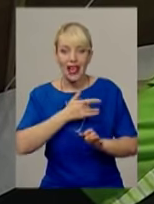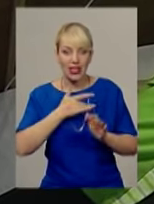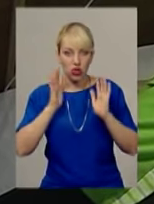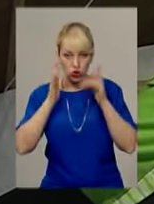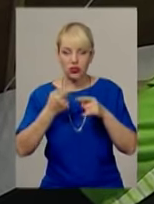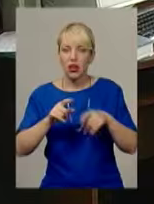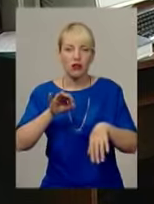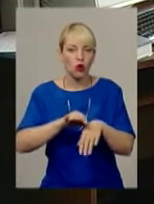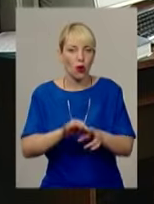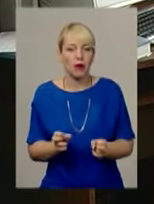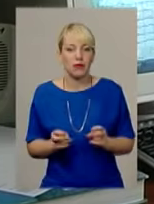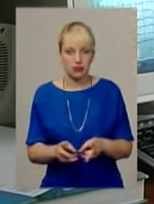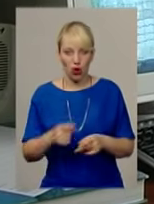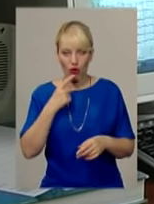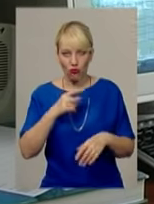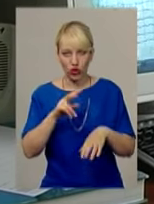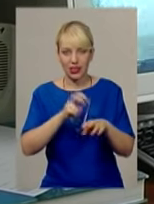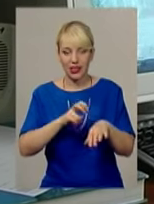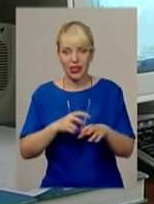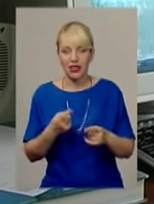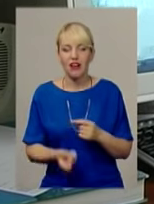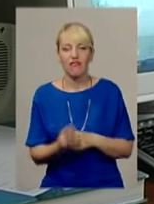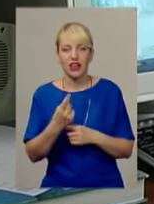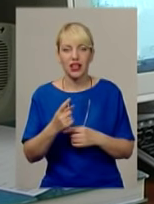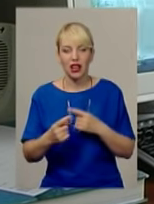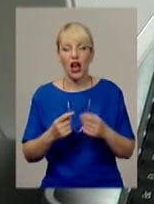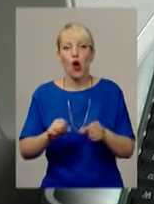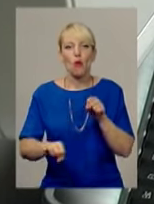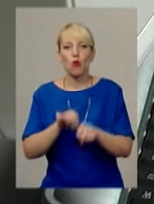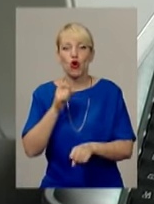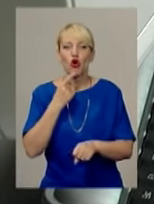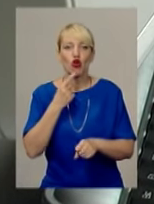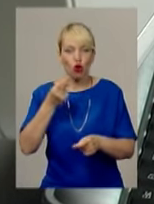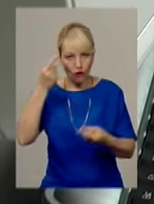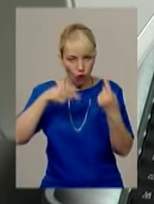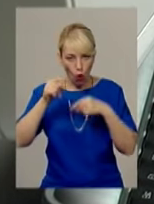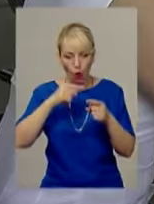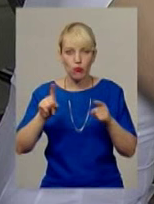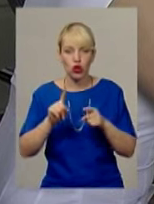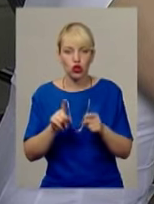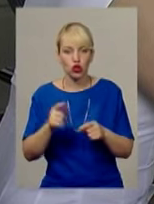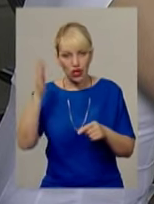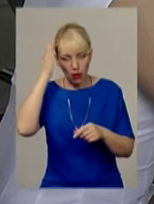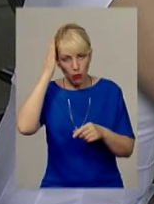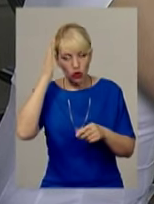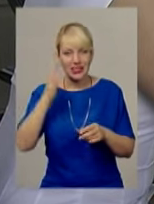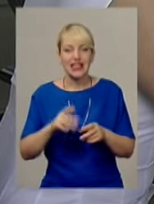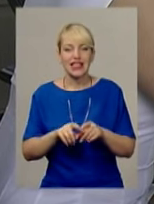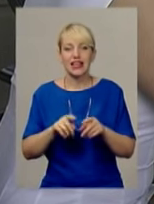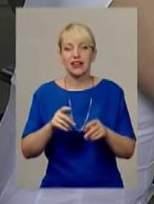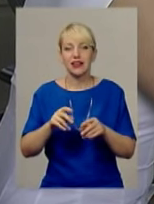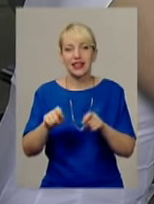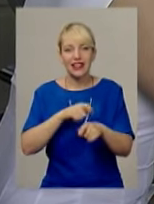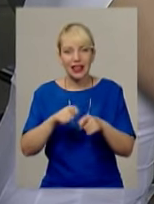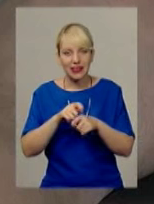хвороба небезпечна, наголошують лікарі. Виникає внаслідок порушення мозкового кровообігу, що призводить до загибелі мозкової тканини, розриву судин та